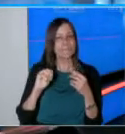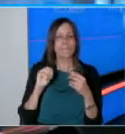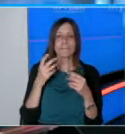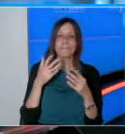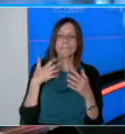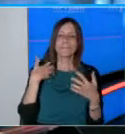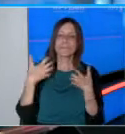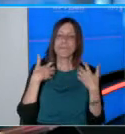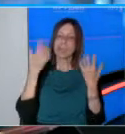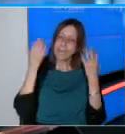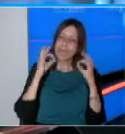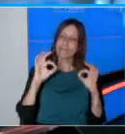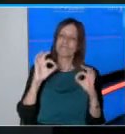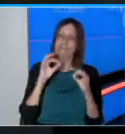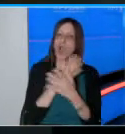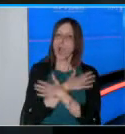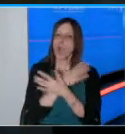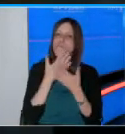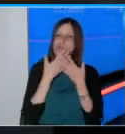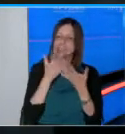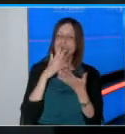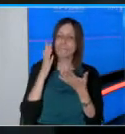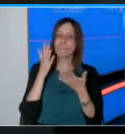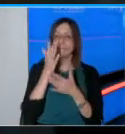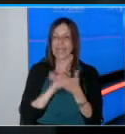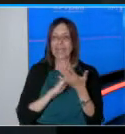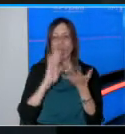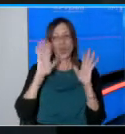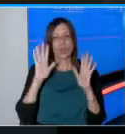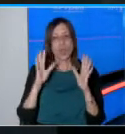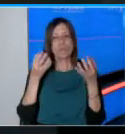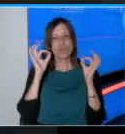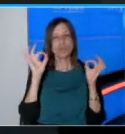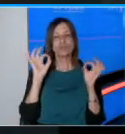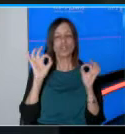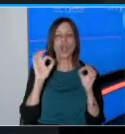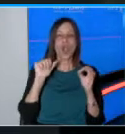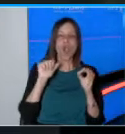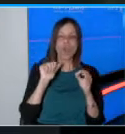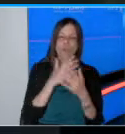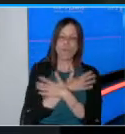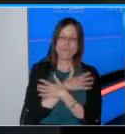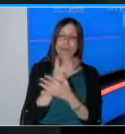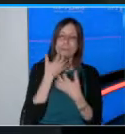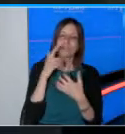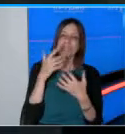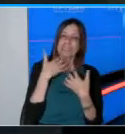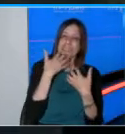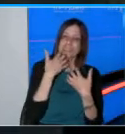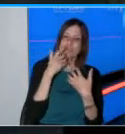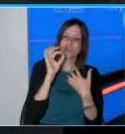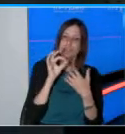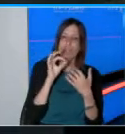מופע מחווה לאהובה עוזר, שמשלב גם קטעי קולנוע נדירים על אהובה. מספר את הסיפור שלה, של החיים שלה. מופע אינטימי,